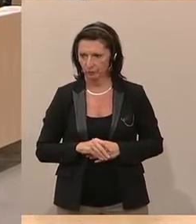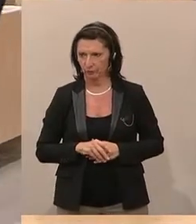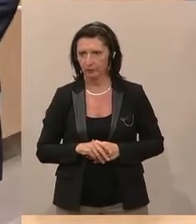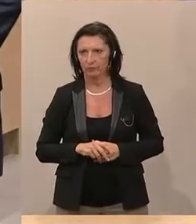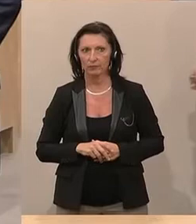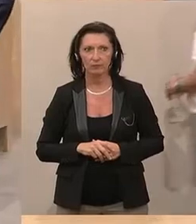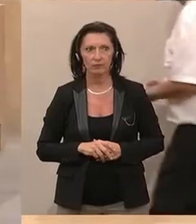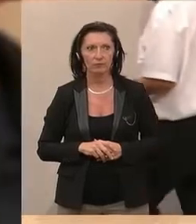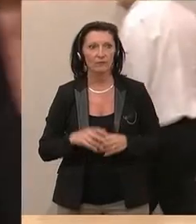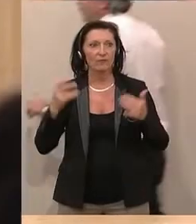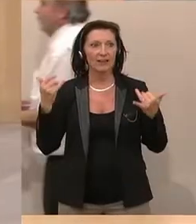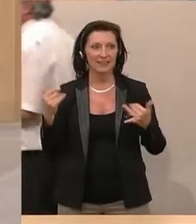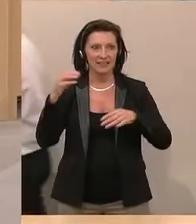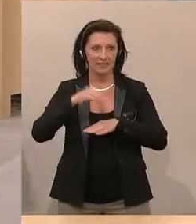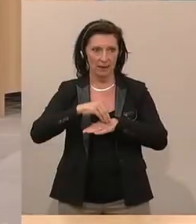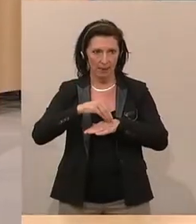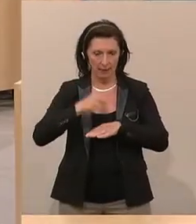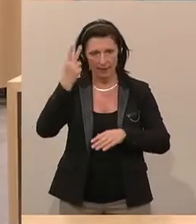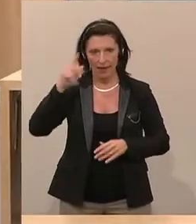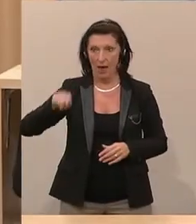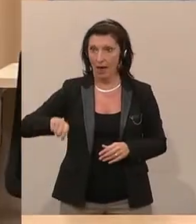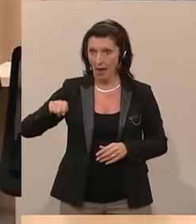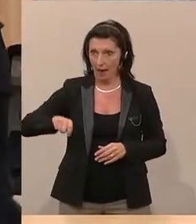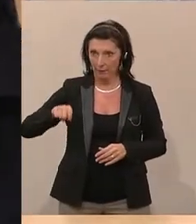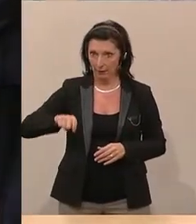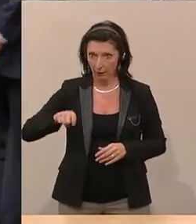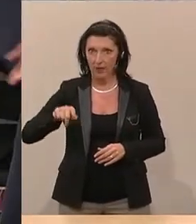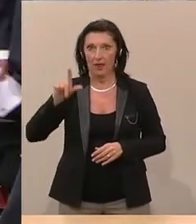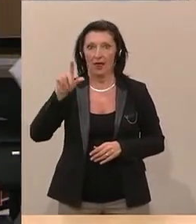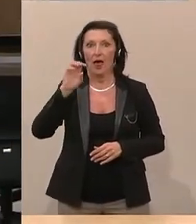Als nächstes zu Wort gemeldet. Eva-Maria Himmelbauer war das aus den Reihen der ÖVP.